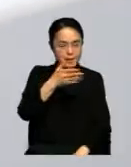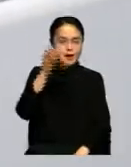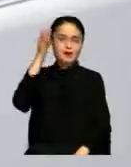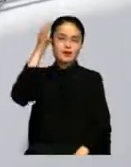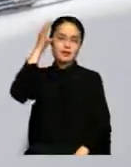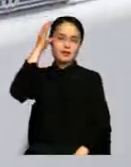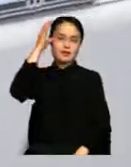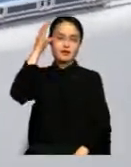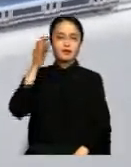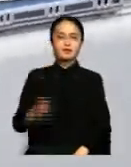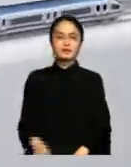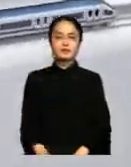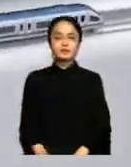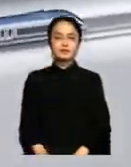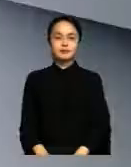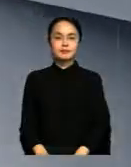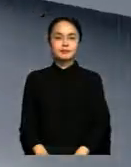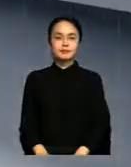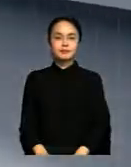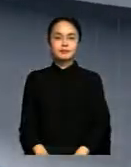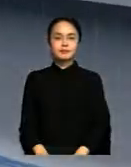성형기 케이블 tv 전진합니다